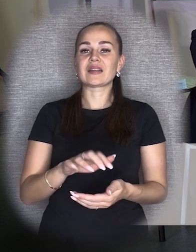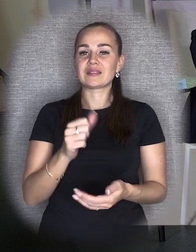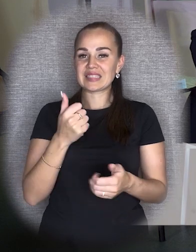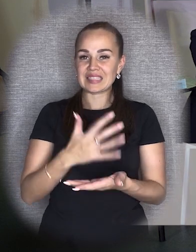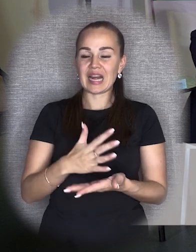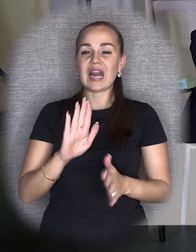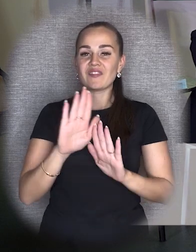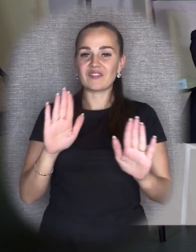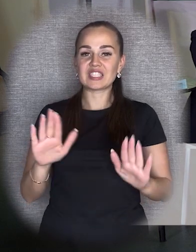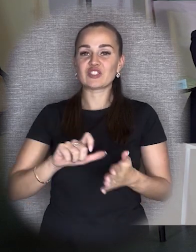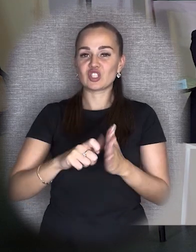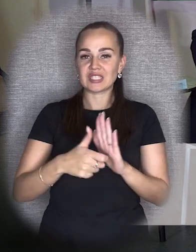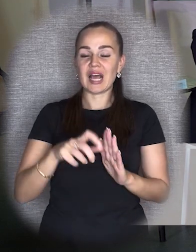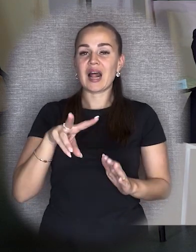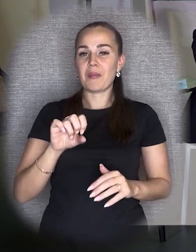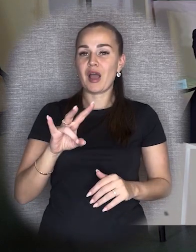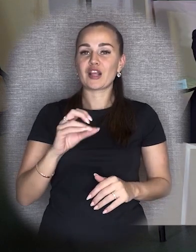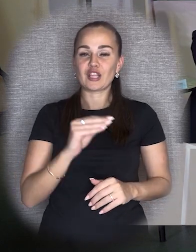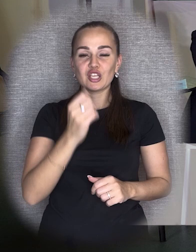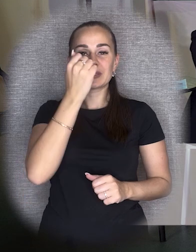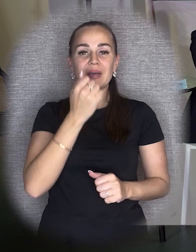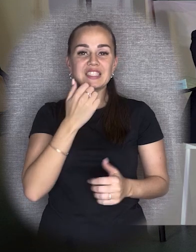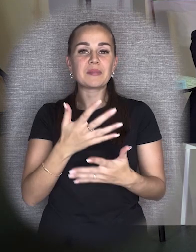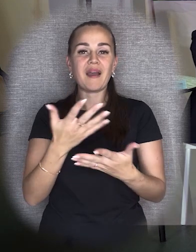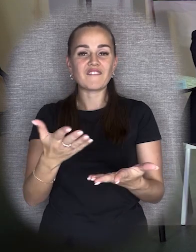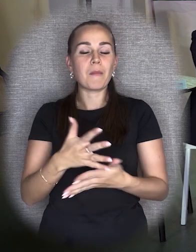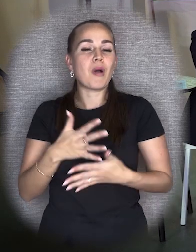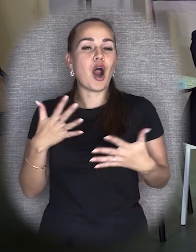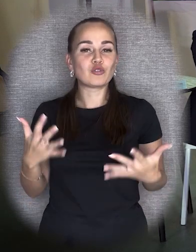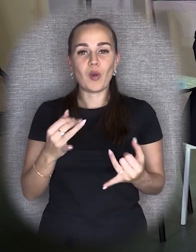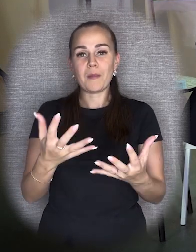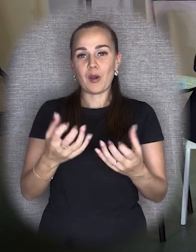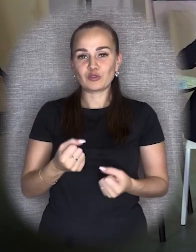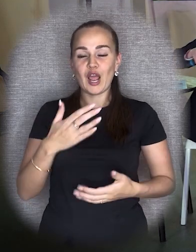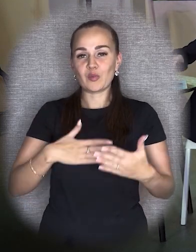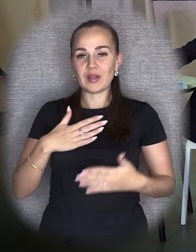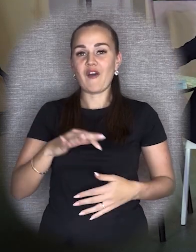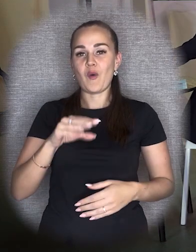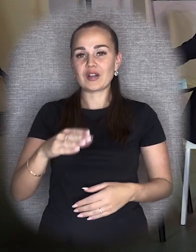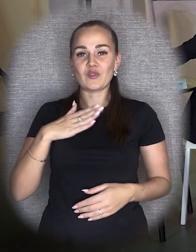«Манеж». Спасибо вам большое и получайте удовольствие от наших проектов.